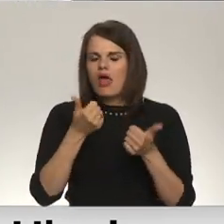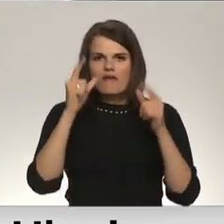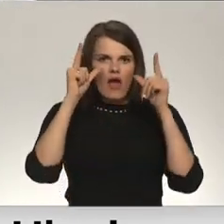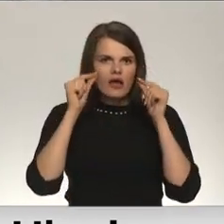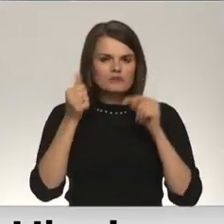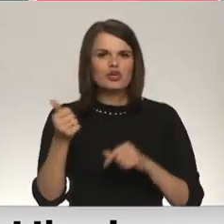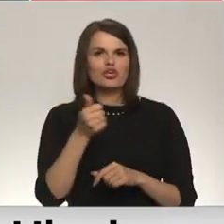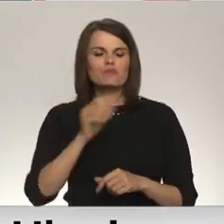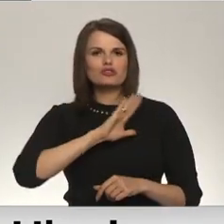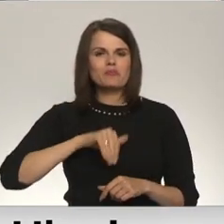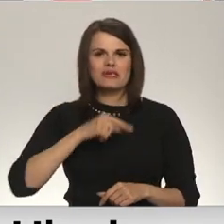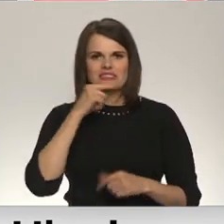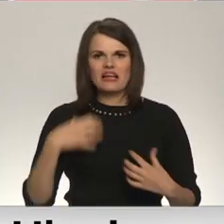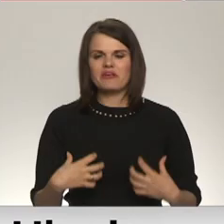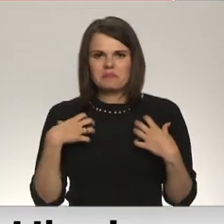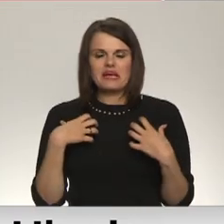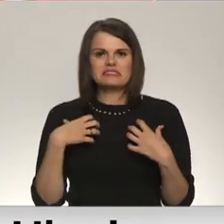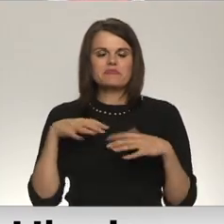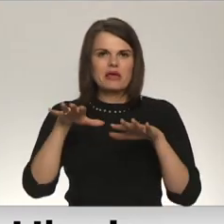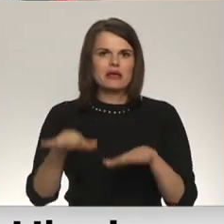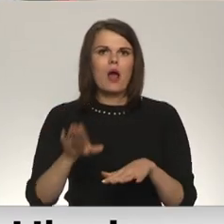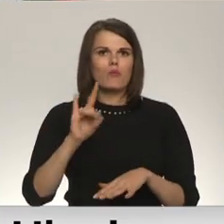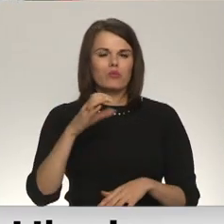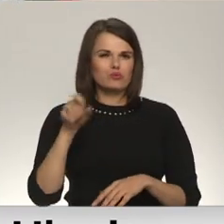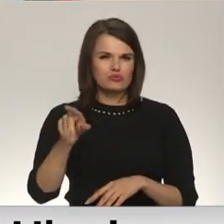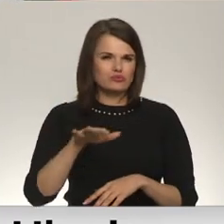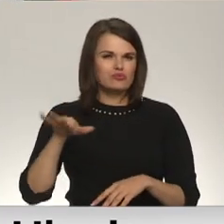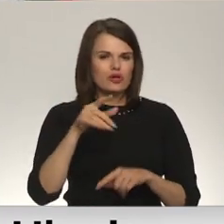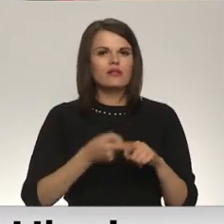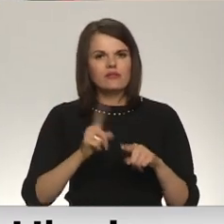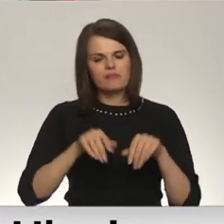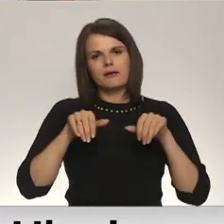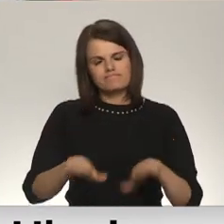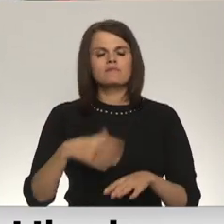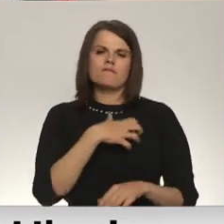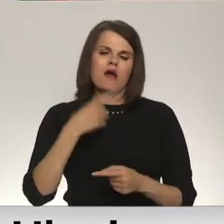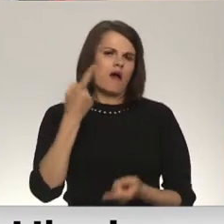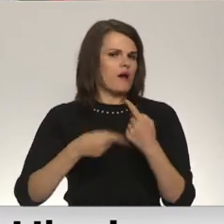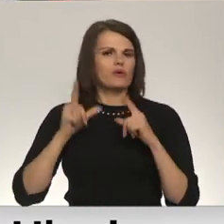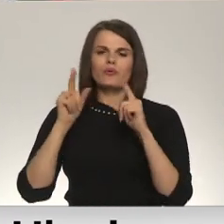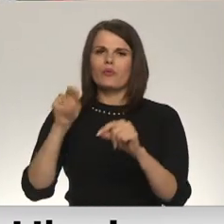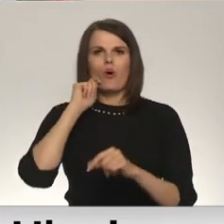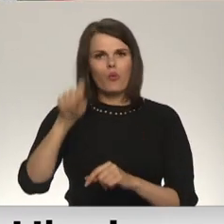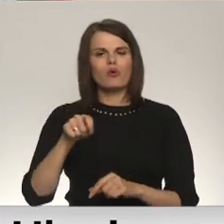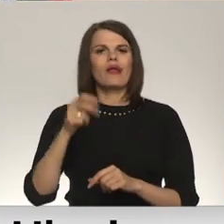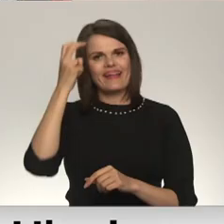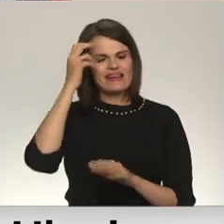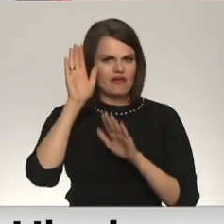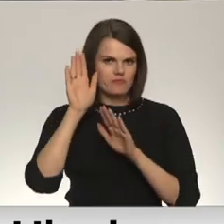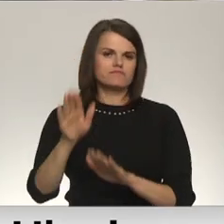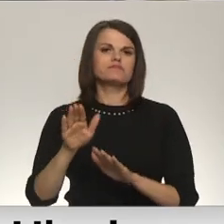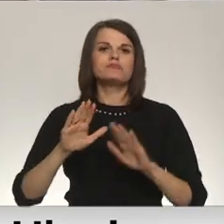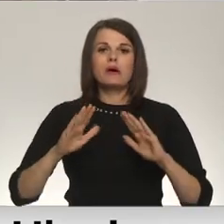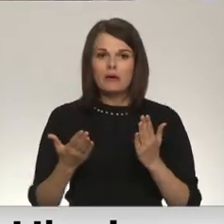Īpaši pēc Krievijas pastrādātajām šausmām Kijivas piepilsētās, tāpēc izlēms doties atpakaļ uz Ukrainu, tieši Kijivu pavisam,